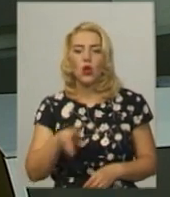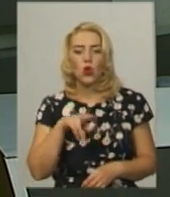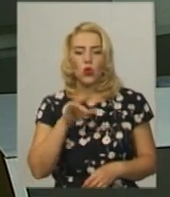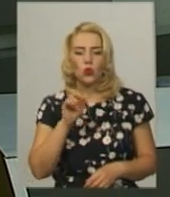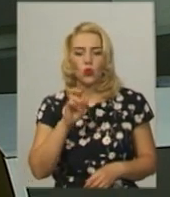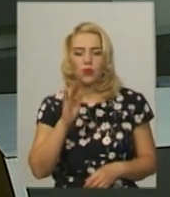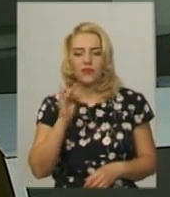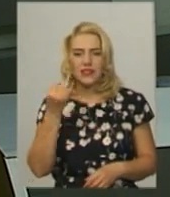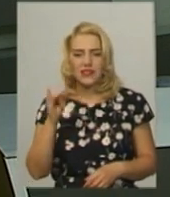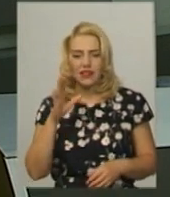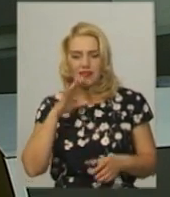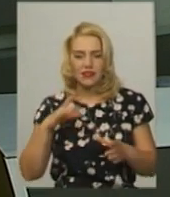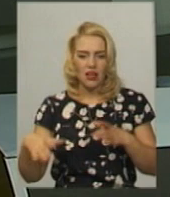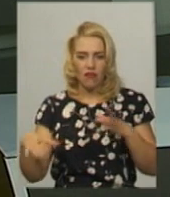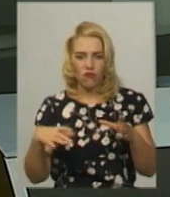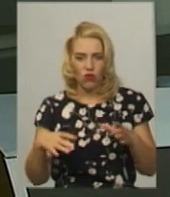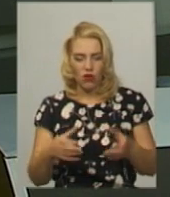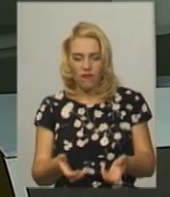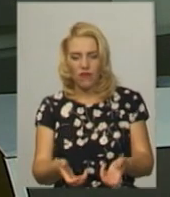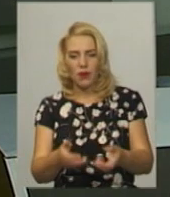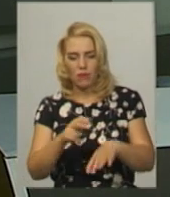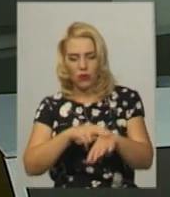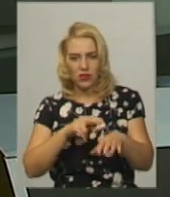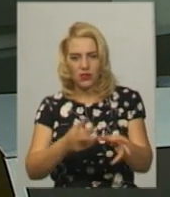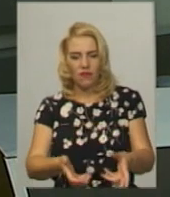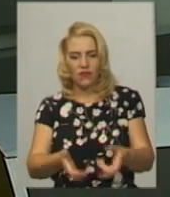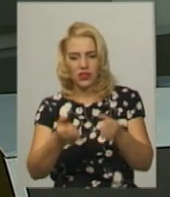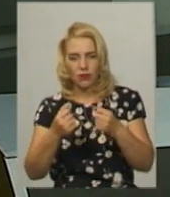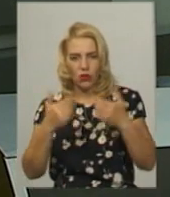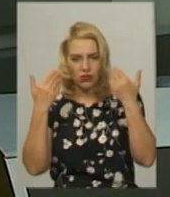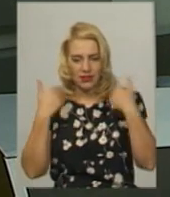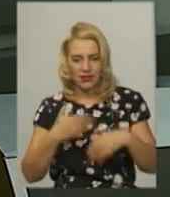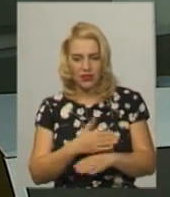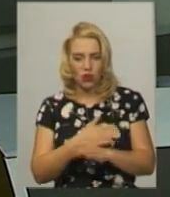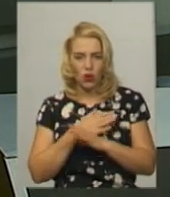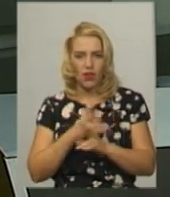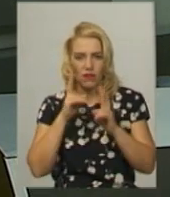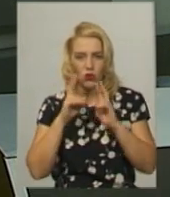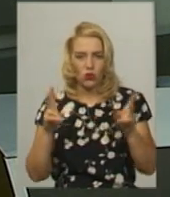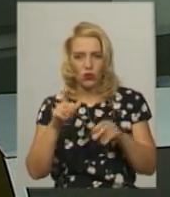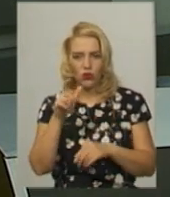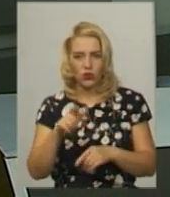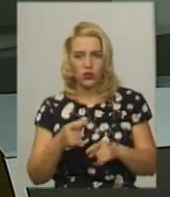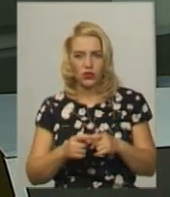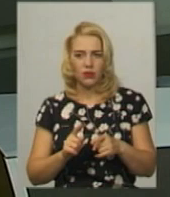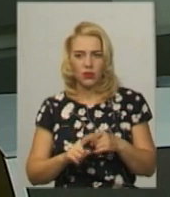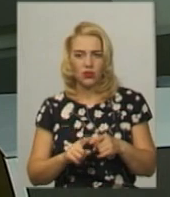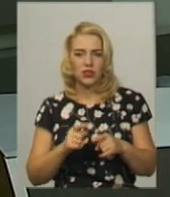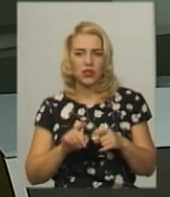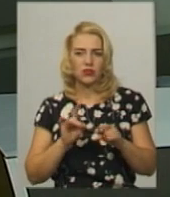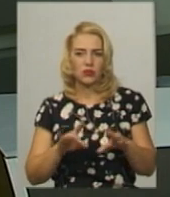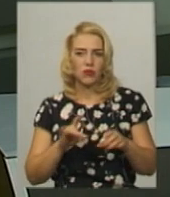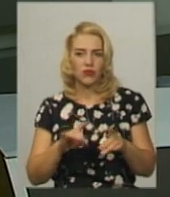у Хмельницькому рятувальники витягнули тіло невідомого чоловіка. Про це розповів провідний фахівець сектору зв'язків із засобами масової